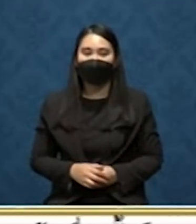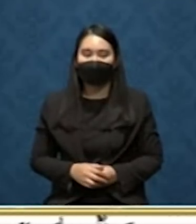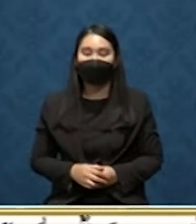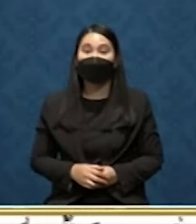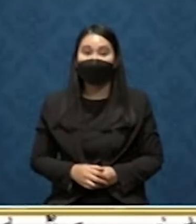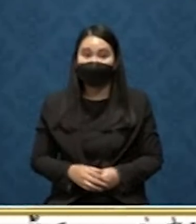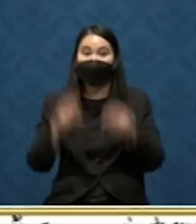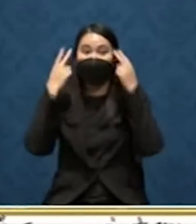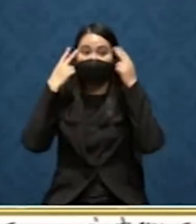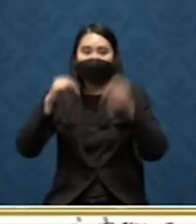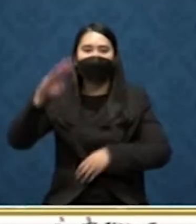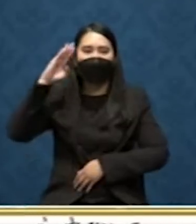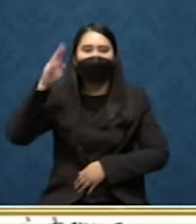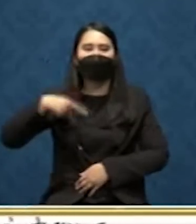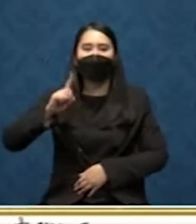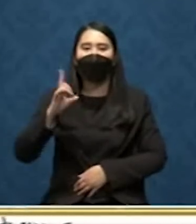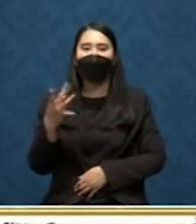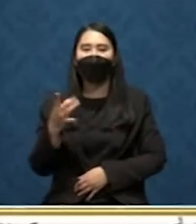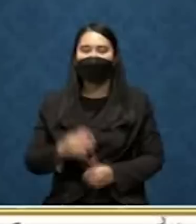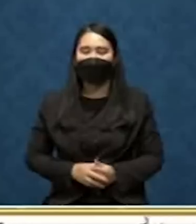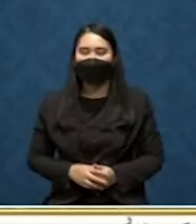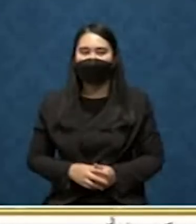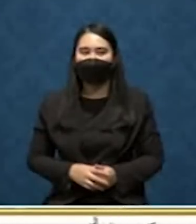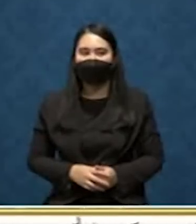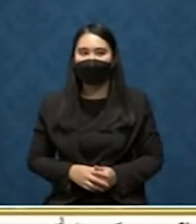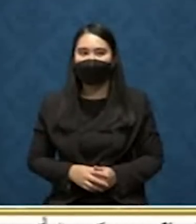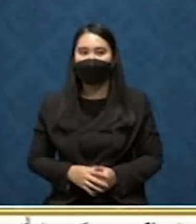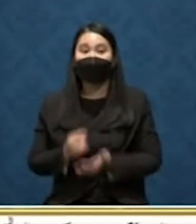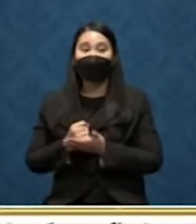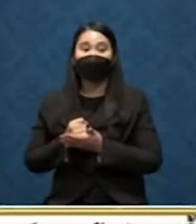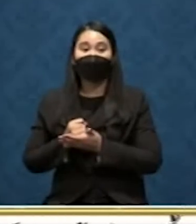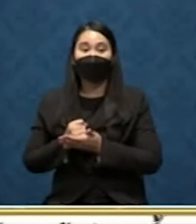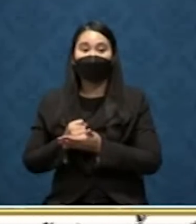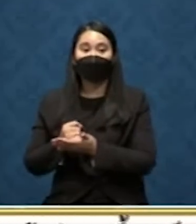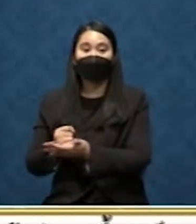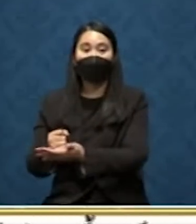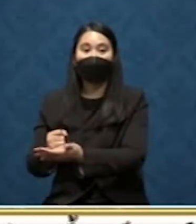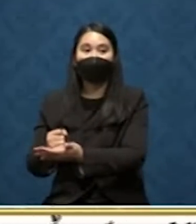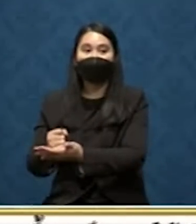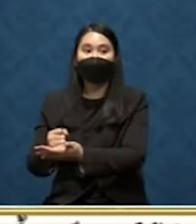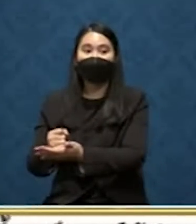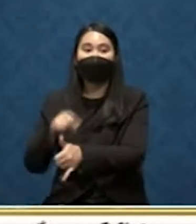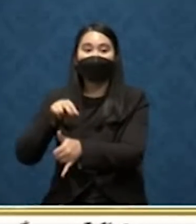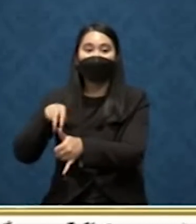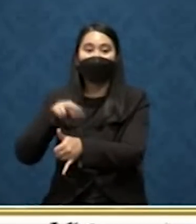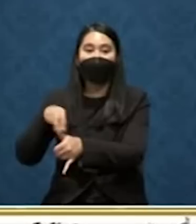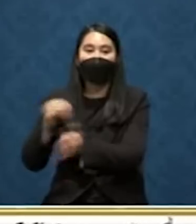แล้วผลเอกปยตมีผลประโชนอะไรที่จะต้องช่วยคุ้ม ช่วยอุ่ม สว